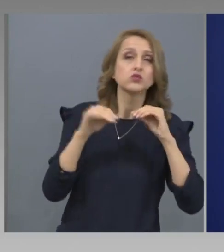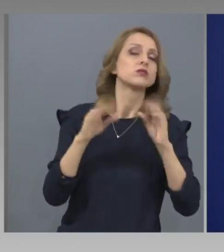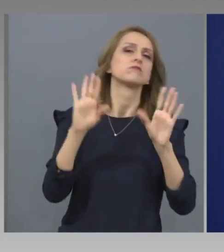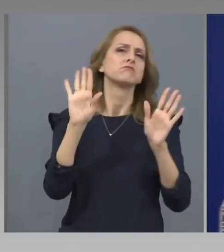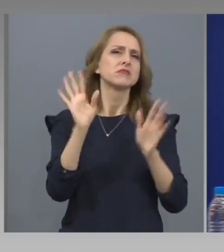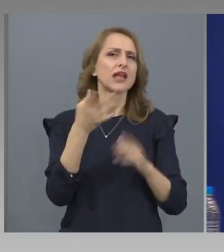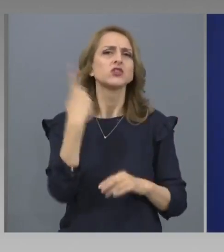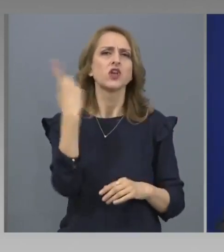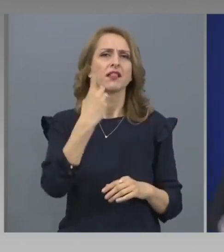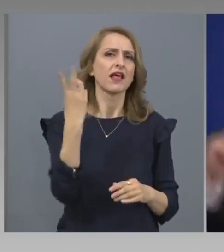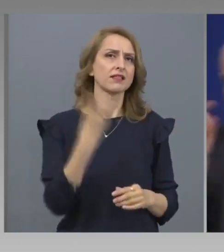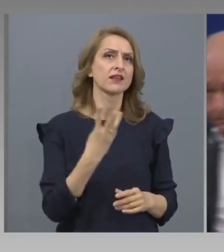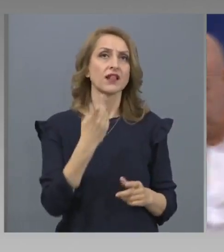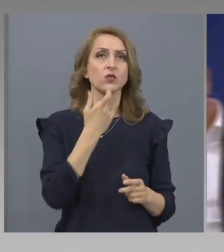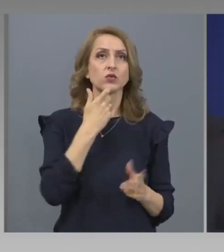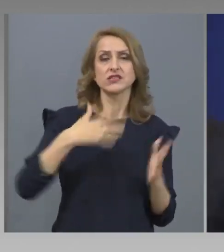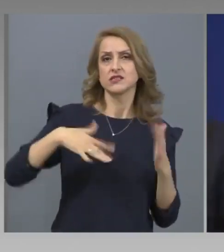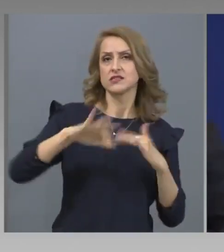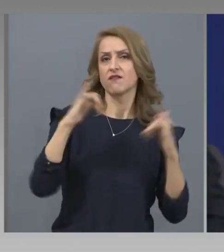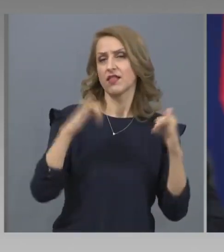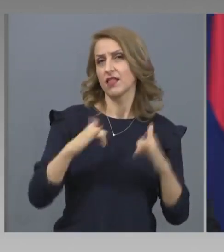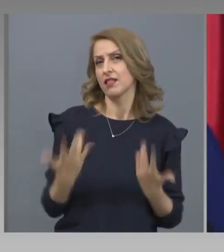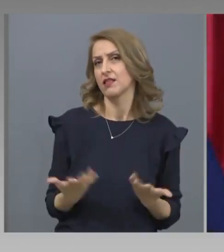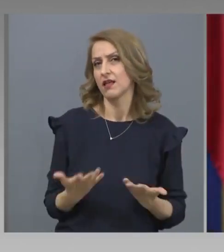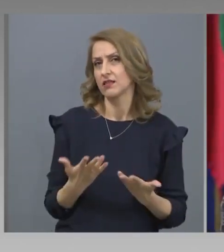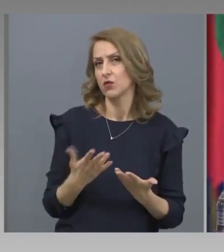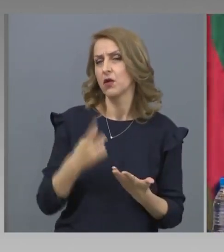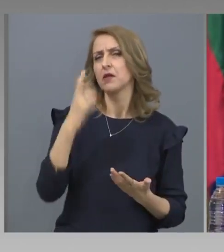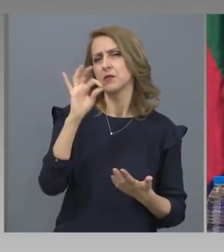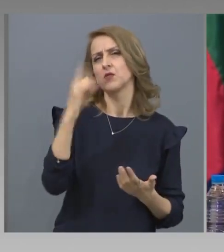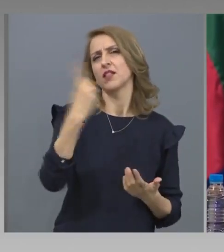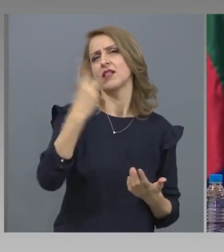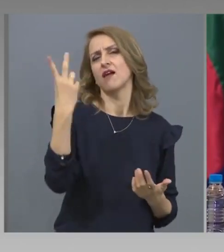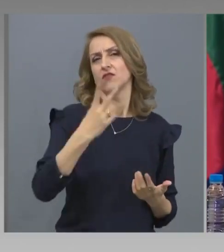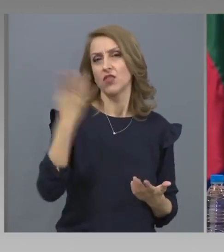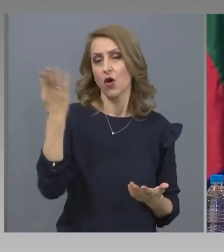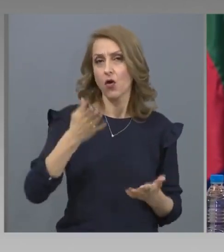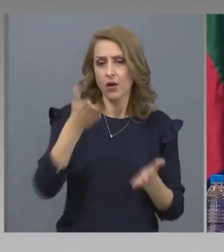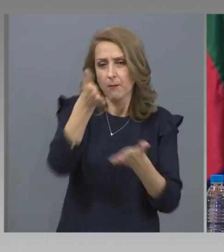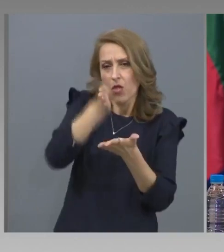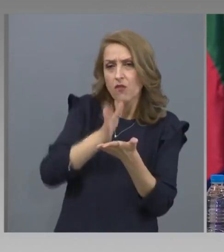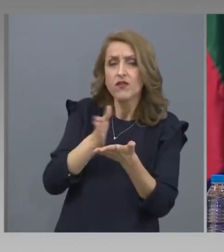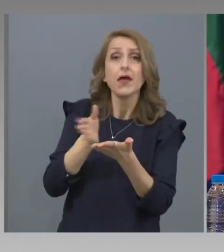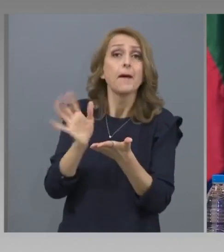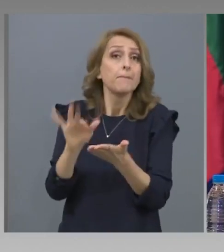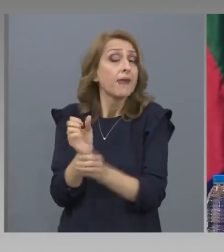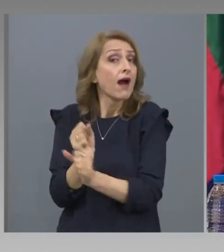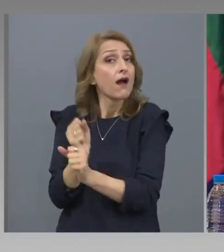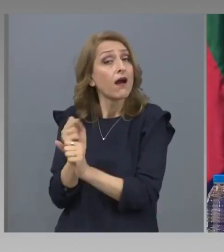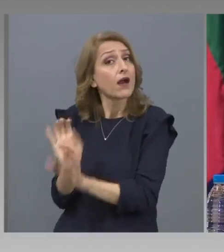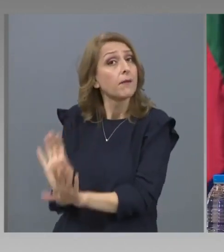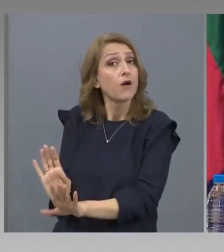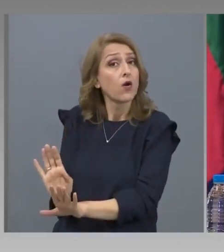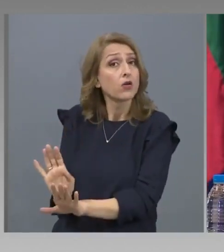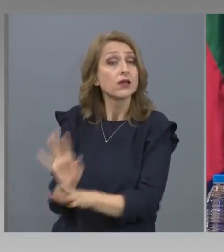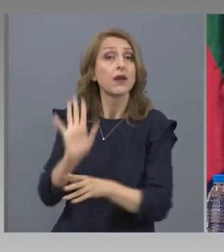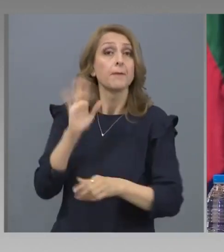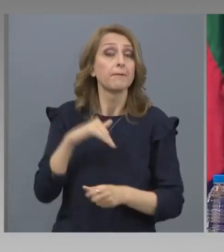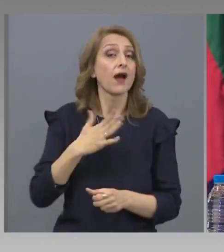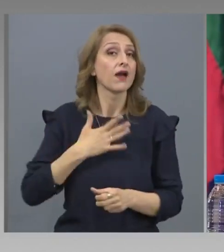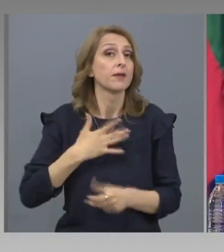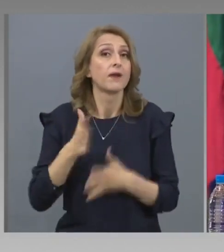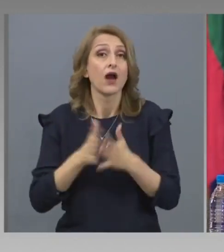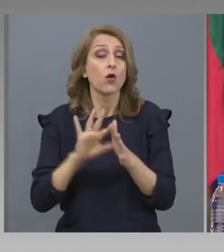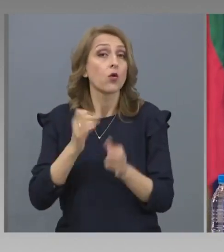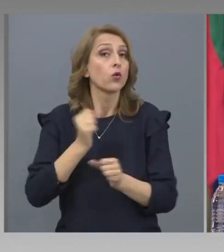трета от заведенията да са. Или една втора. Пак са работни места, пак са хора, които работят,